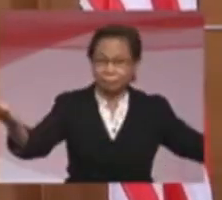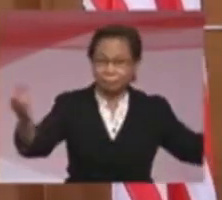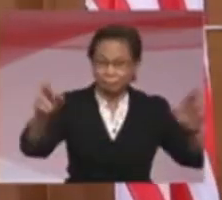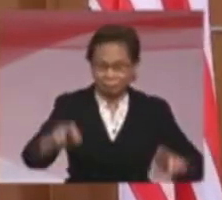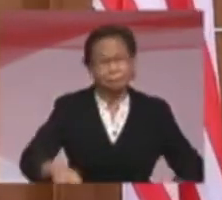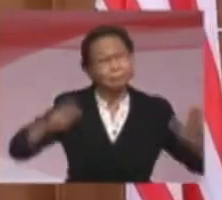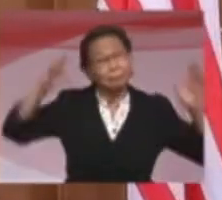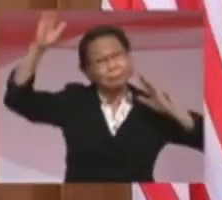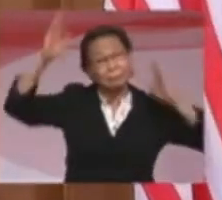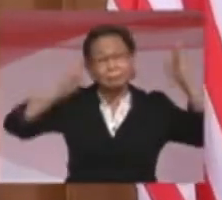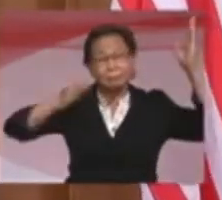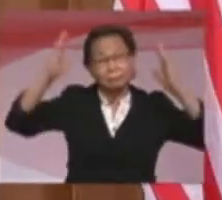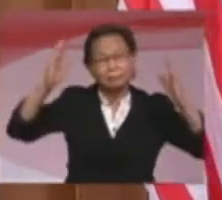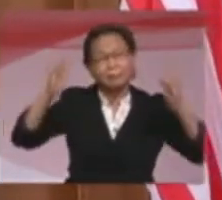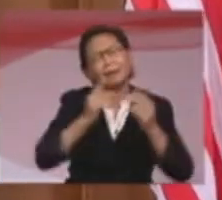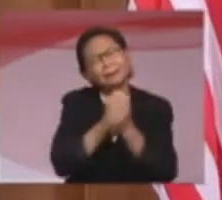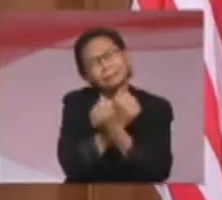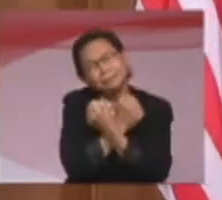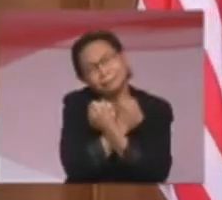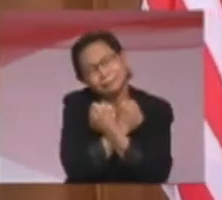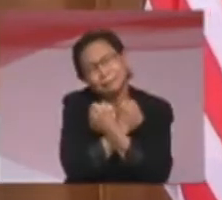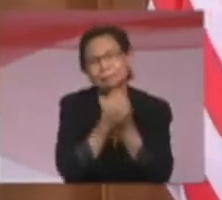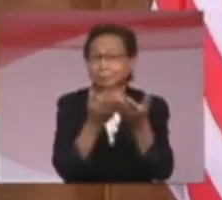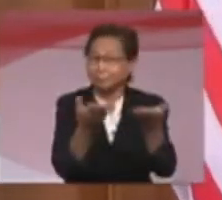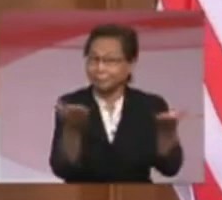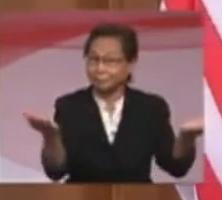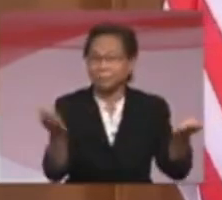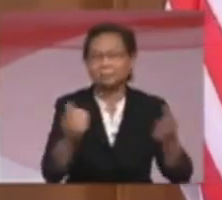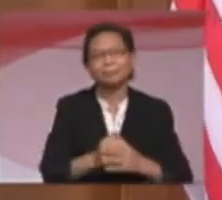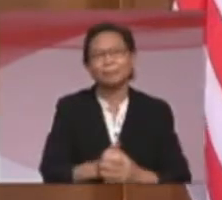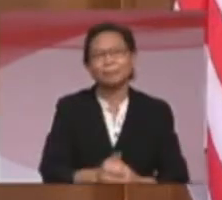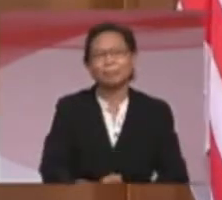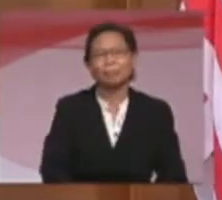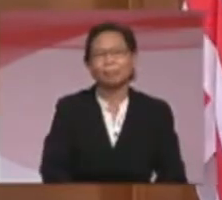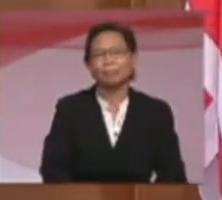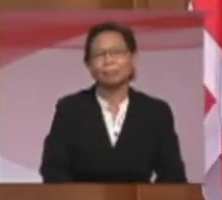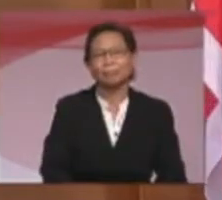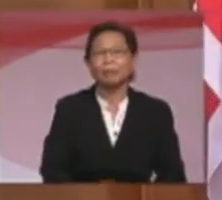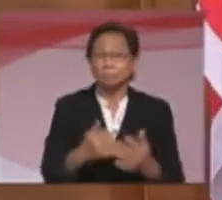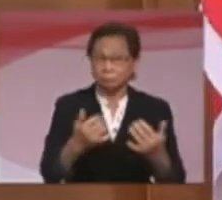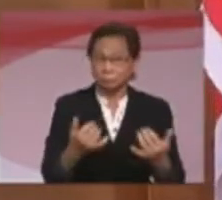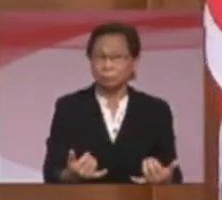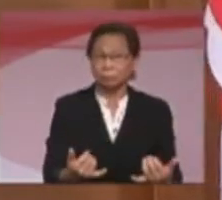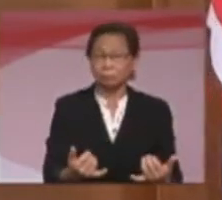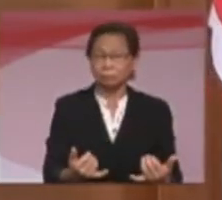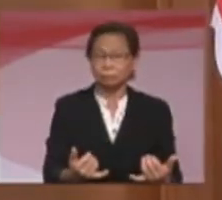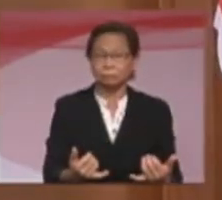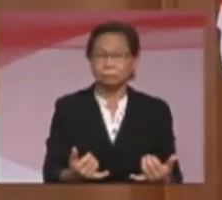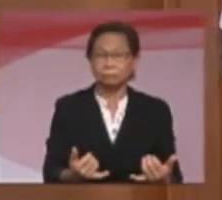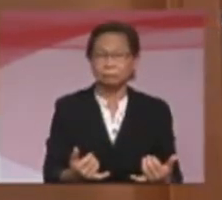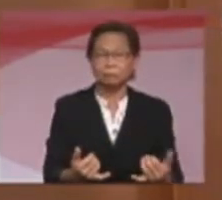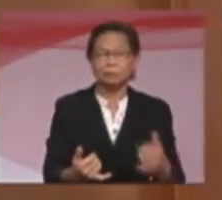rakyat Malaysia yang dikasihi sekalian. Hari ini masuk hari ke